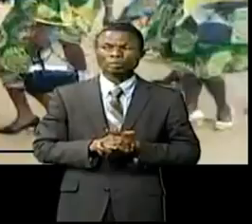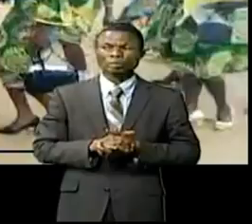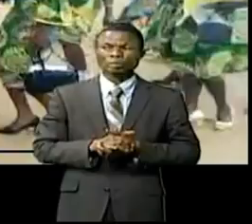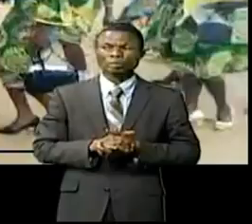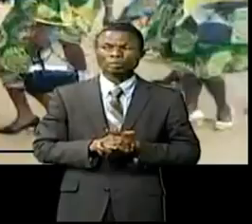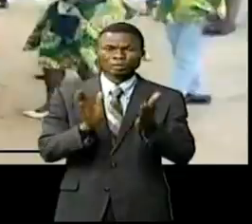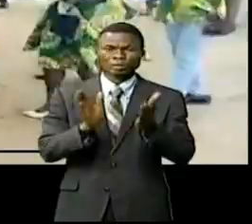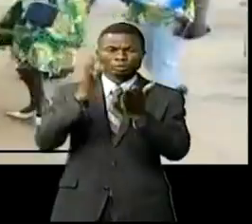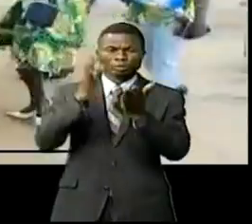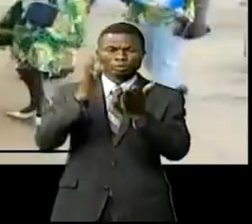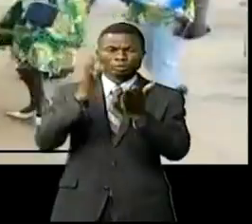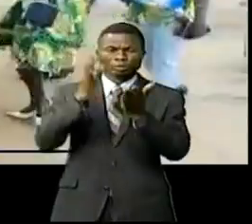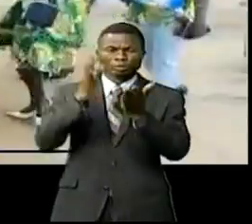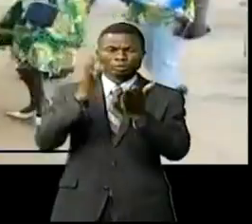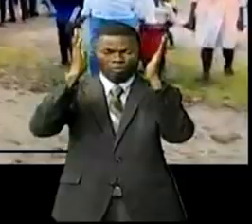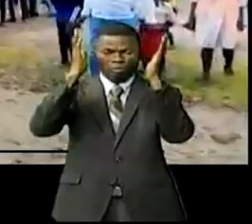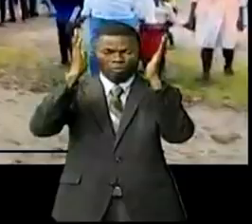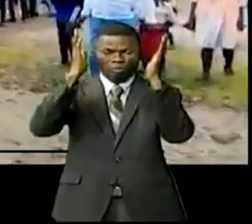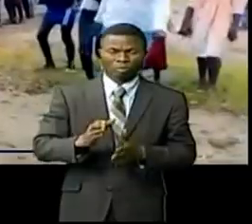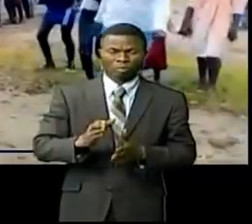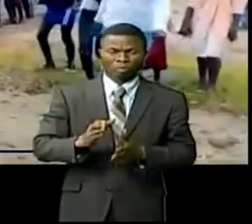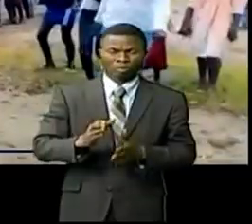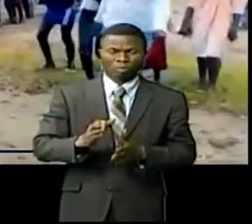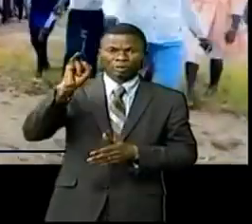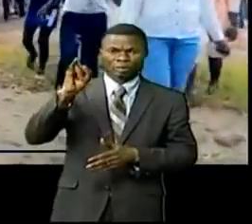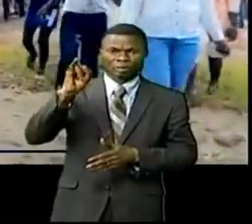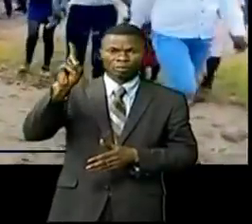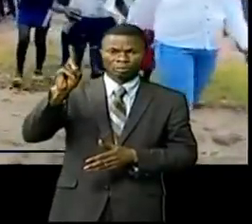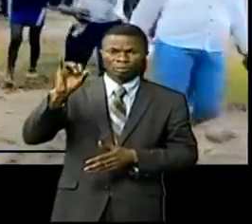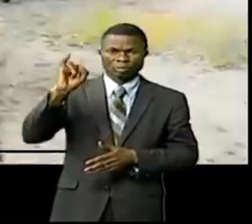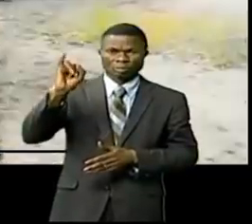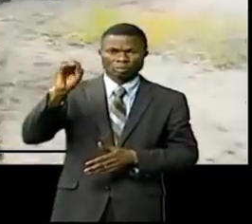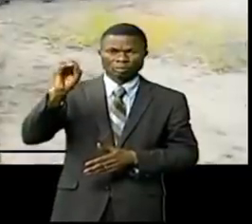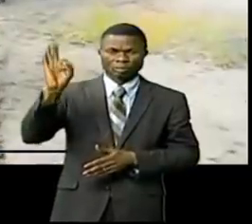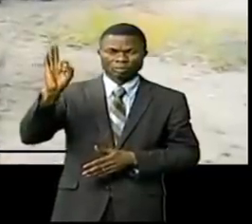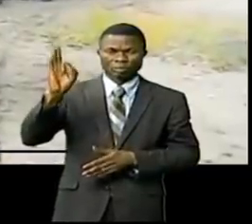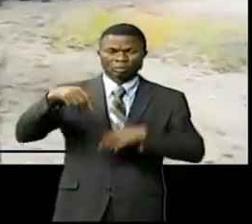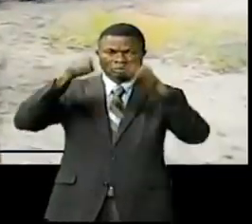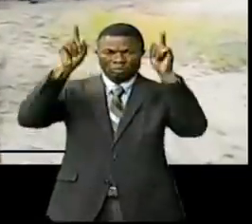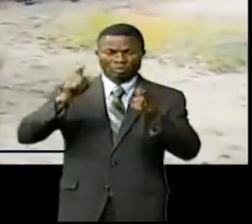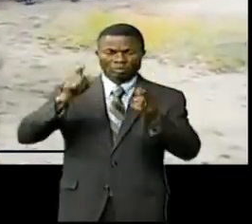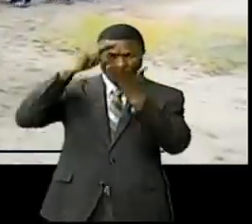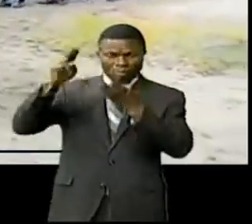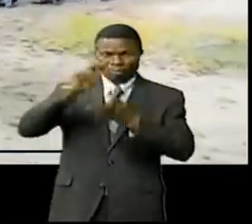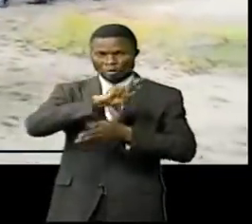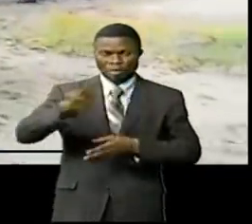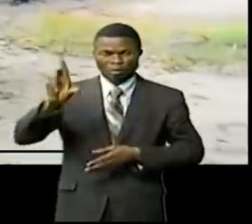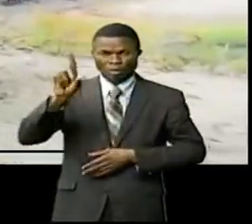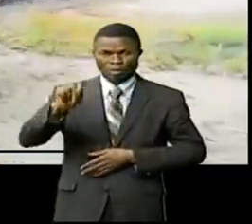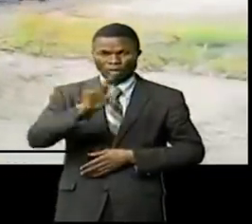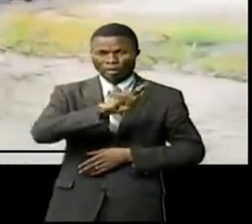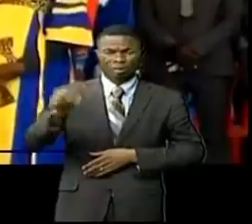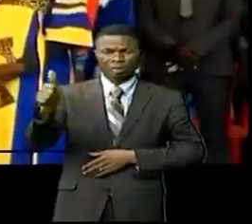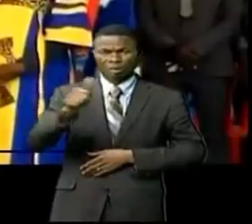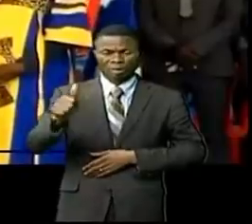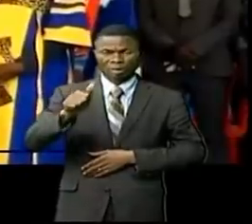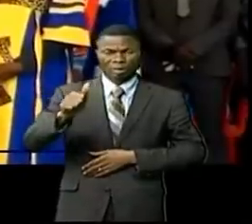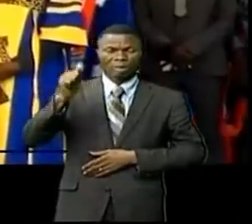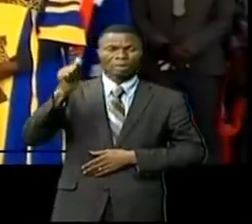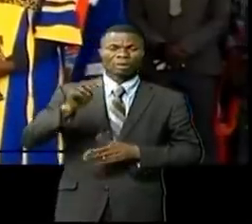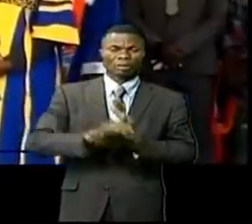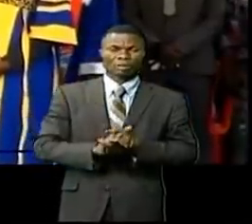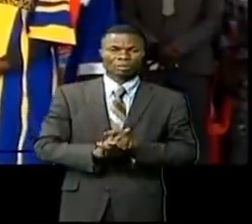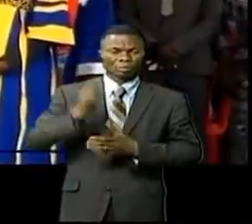L'Institut supérieur de commerce IEC Idiofa clôt l'année académique 2020-2021 par la collation des grades académiques.